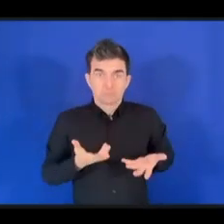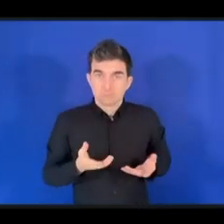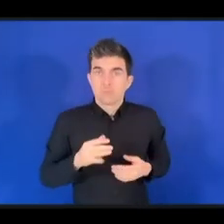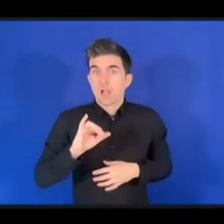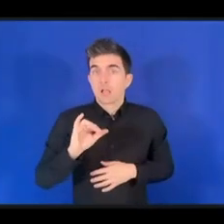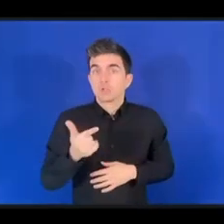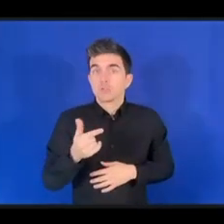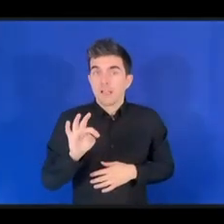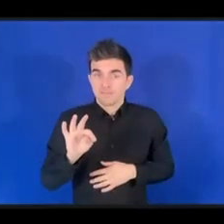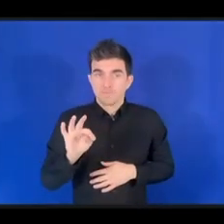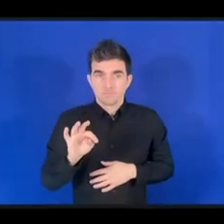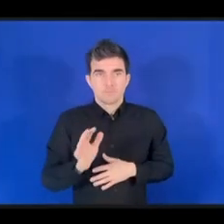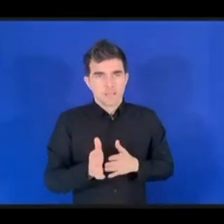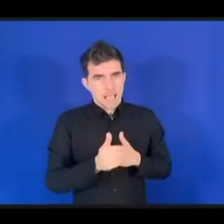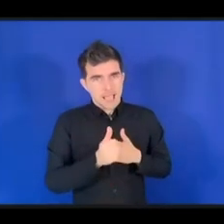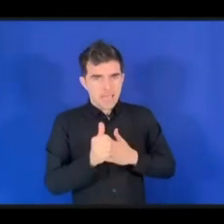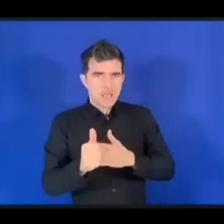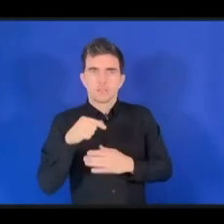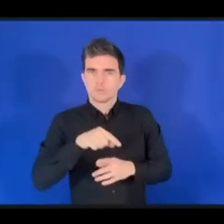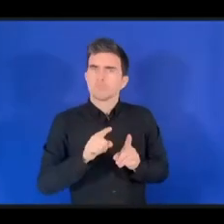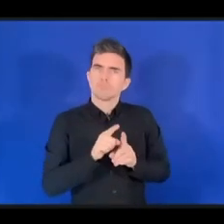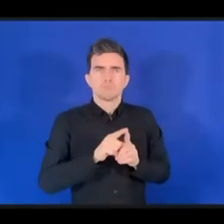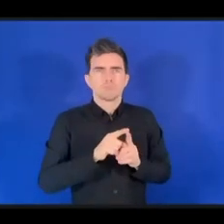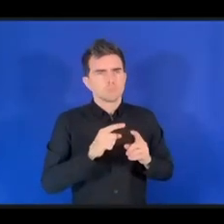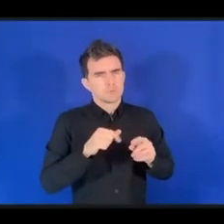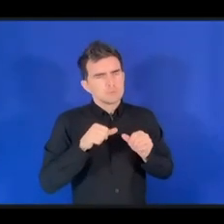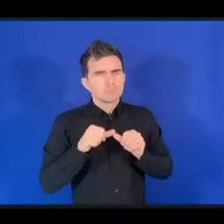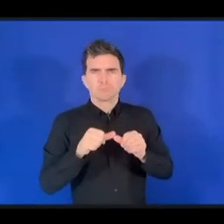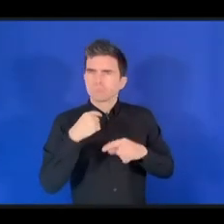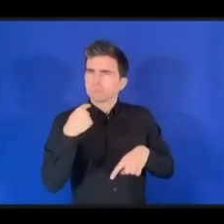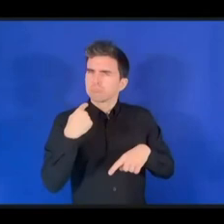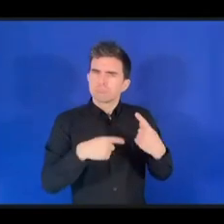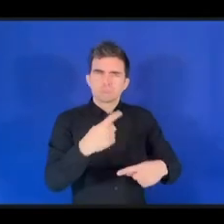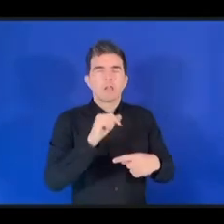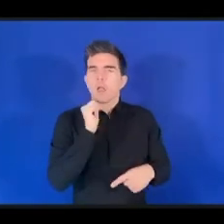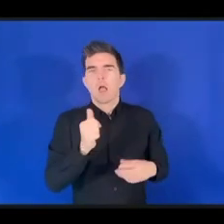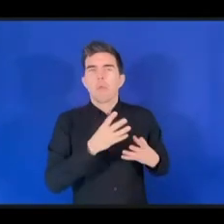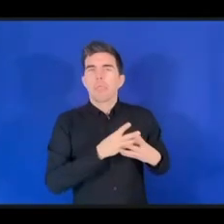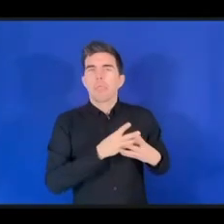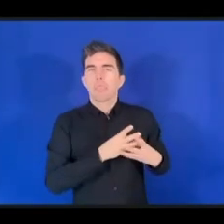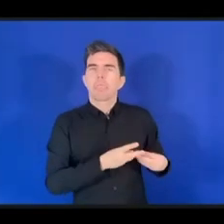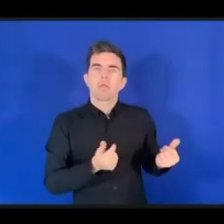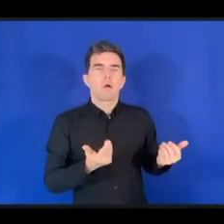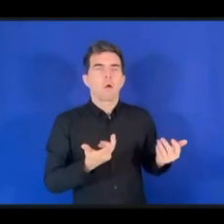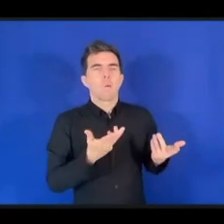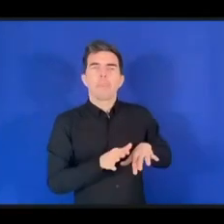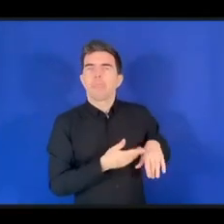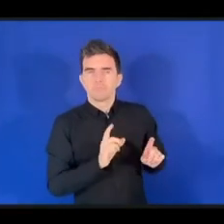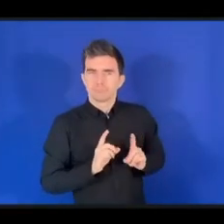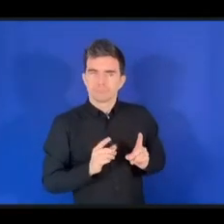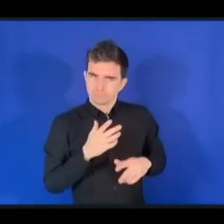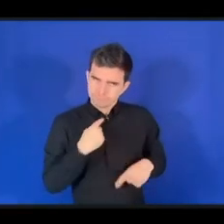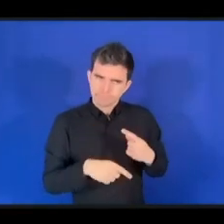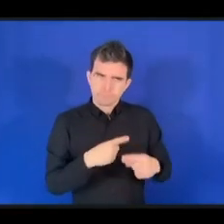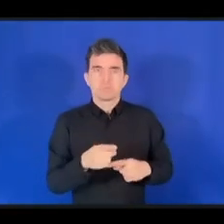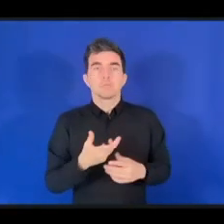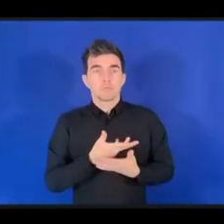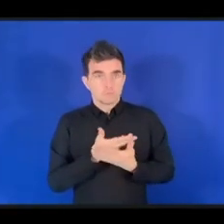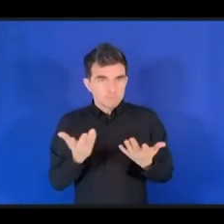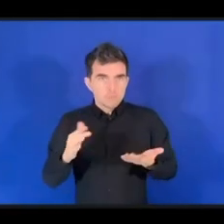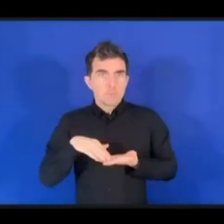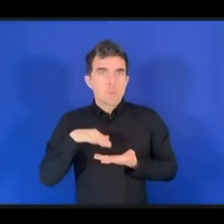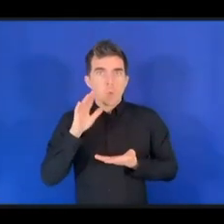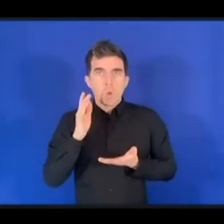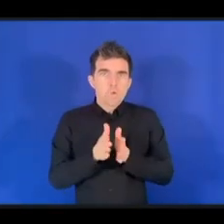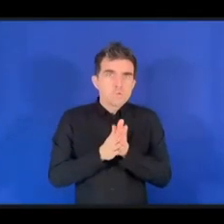longue durée dans ce pays au sein de la communauté japonaise de telle manière que nous puissions entendre encore plus parler du Japon et des